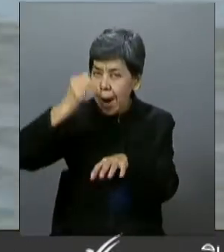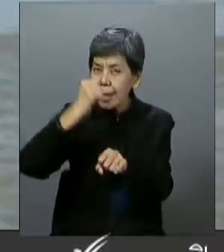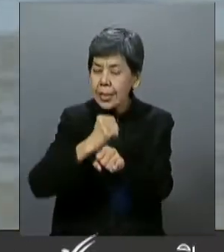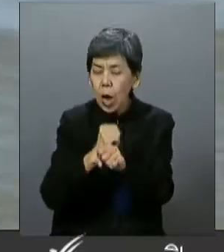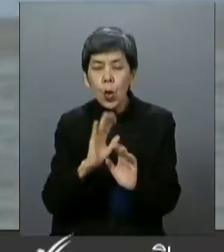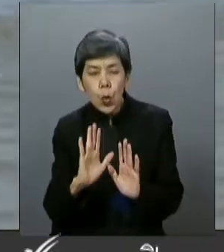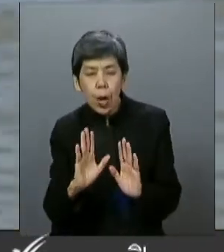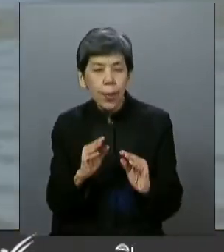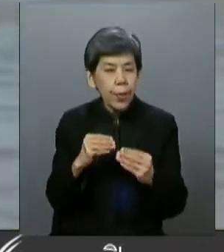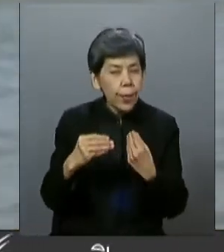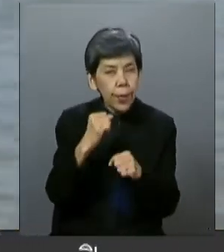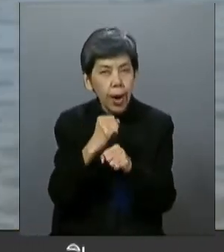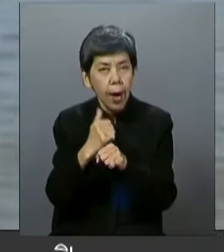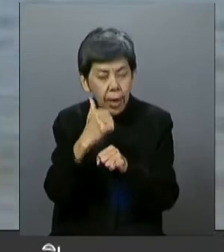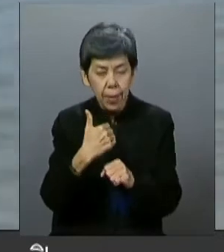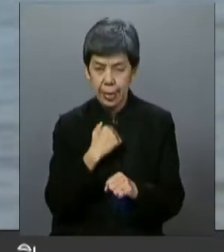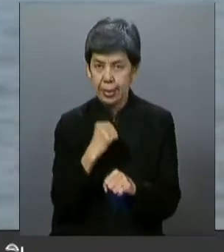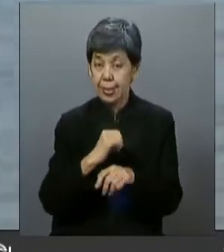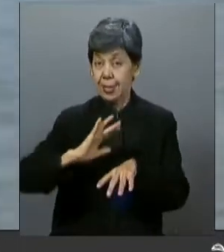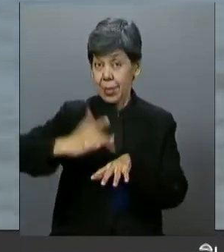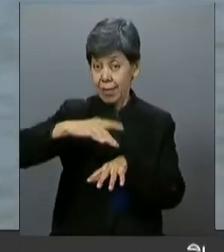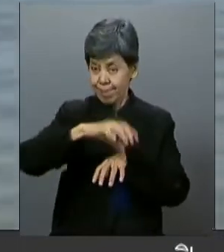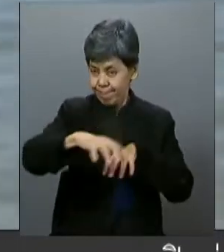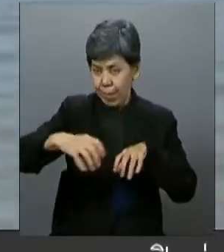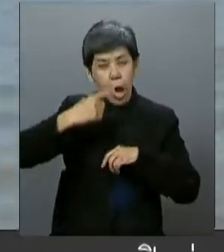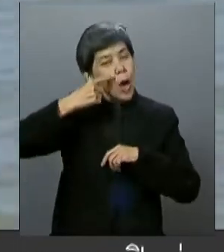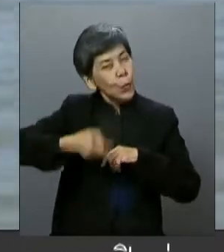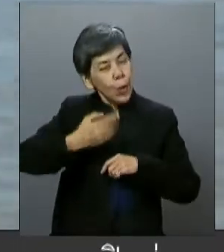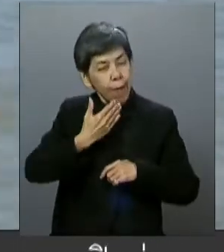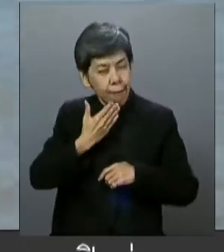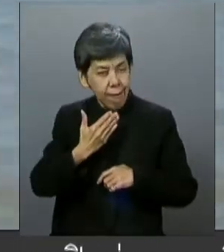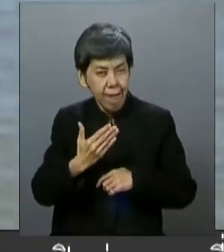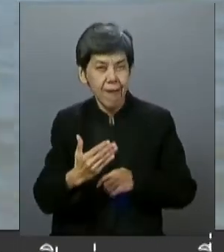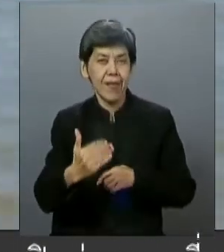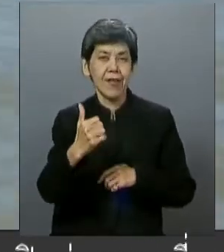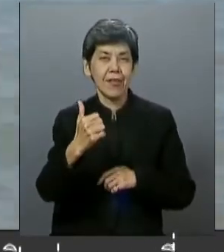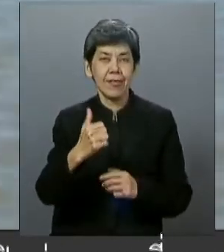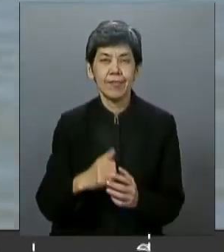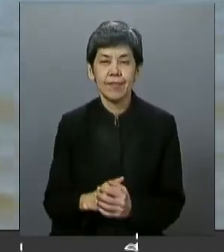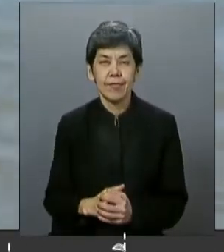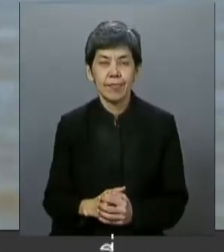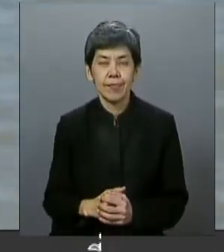ยทีถ้อยอาศัยเพื่อให้ทรัพยากรคงอยู่ถึงรุ่นลูกรุ่นหลานต่อไป